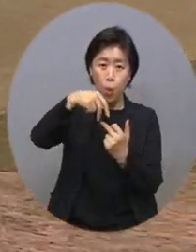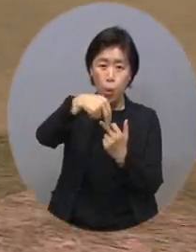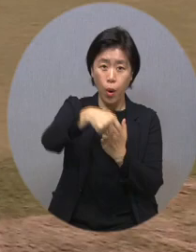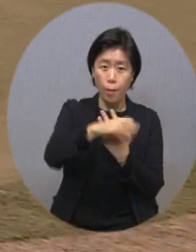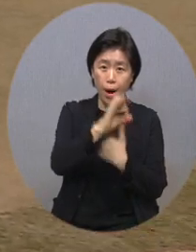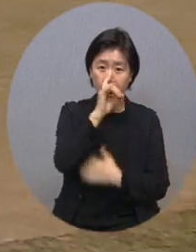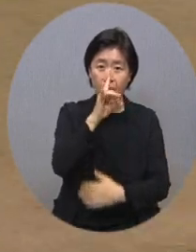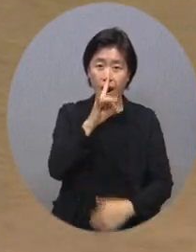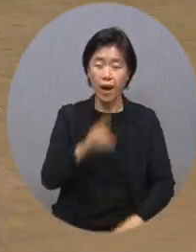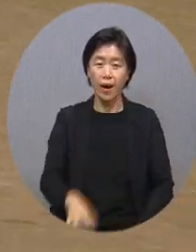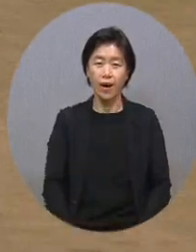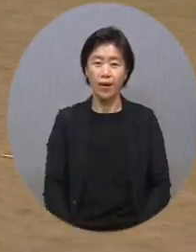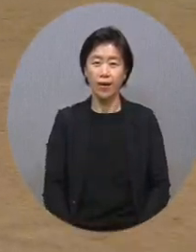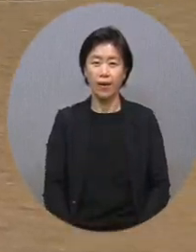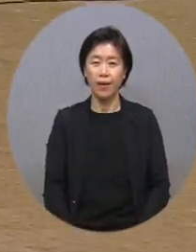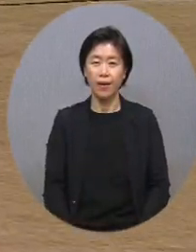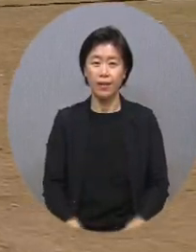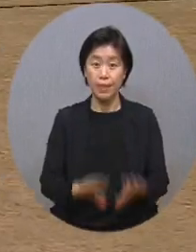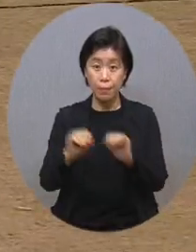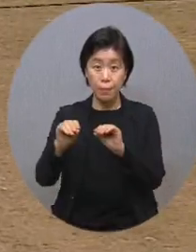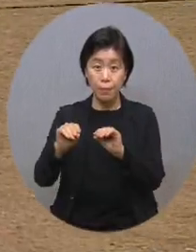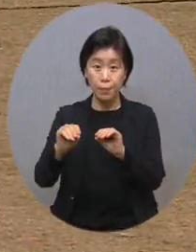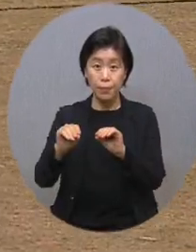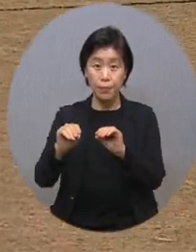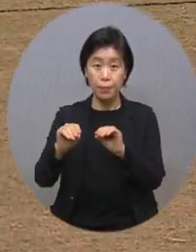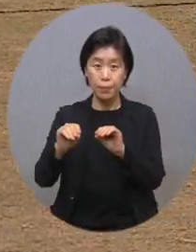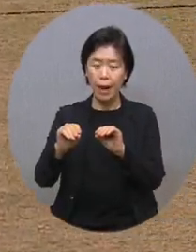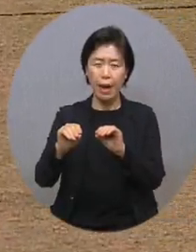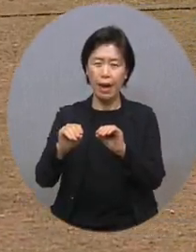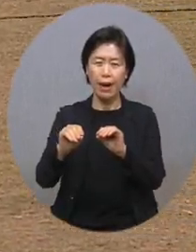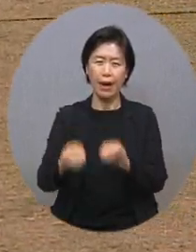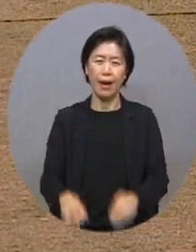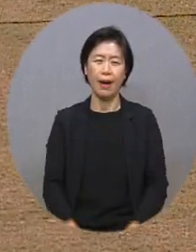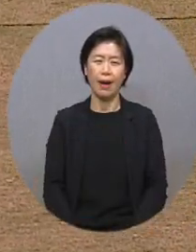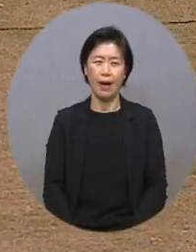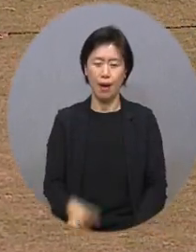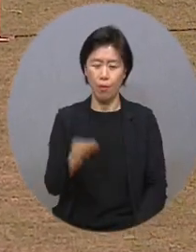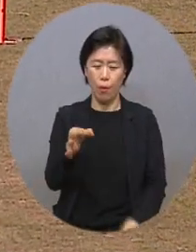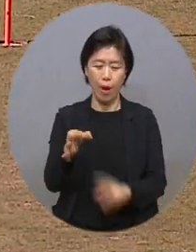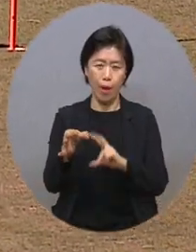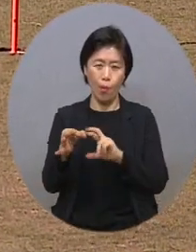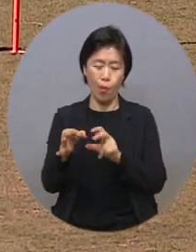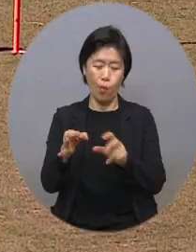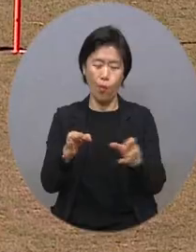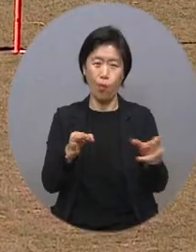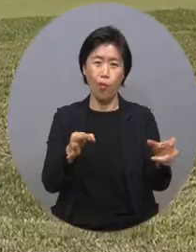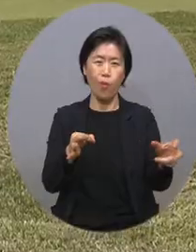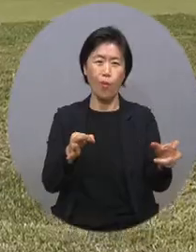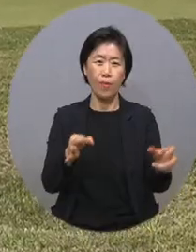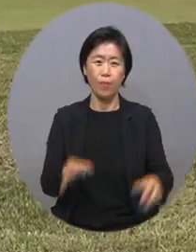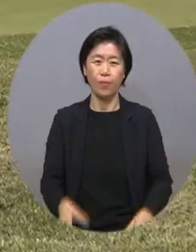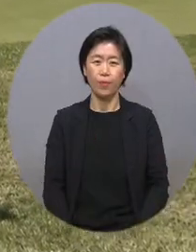커? 스톱. 내려오면 안 돼. 스톱. 스톱.